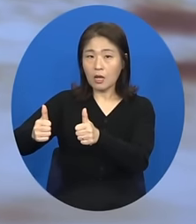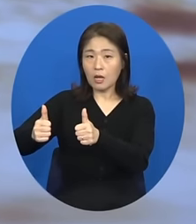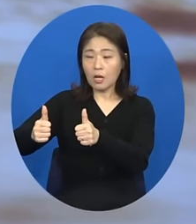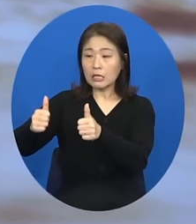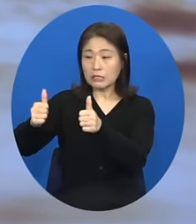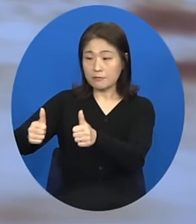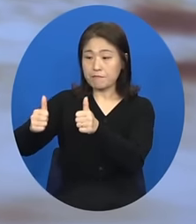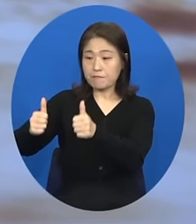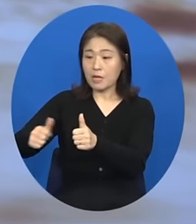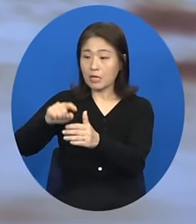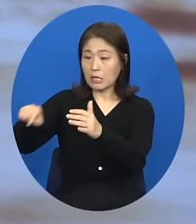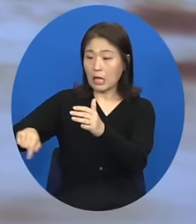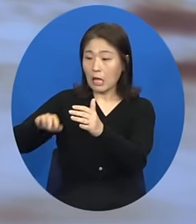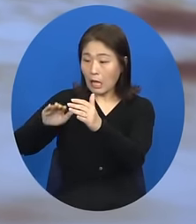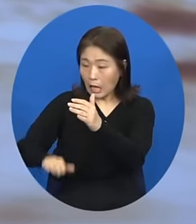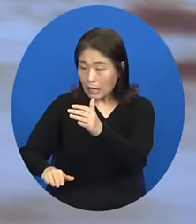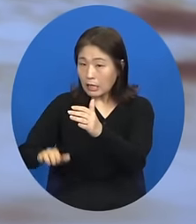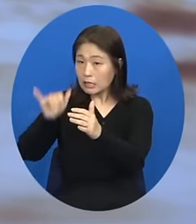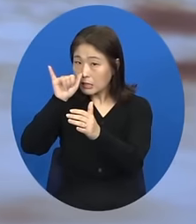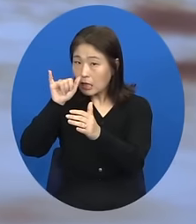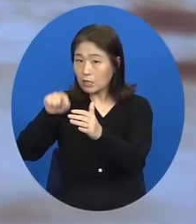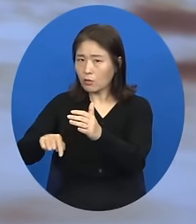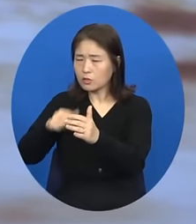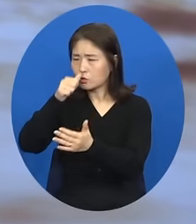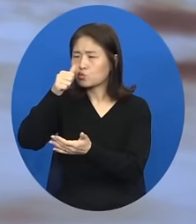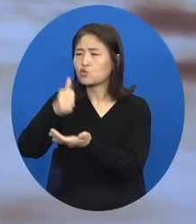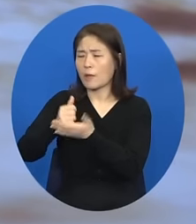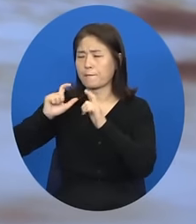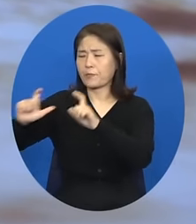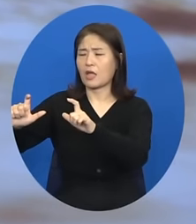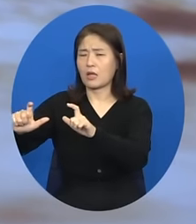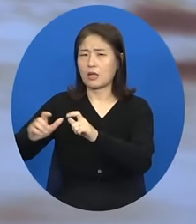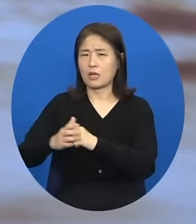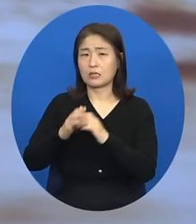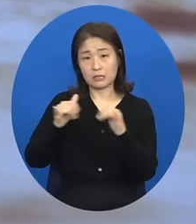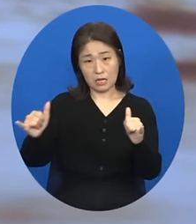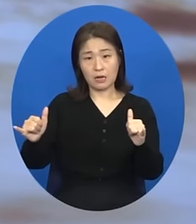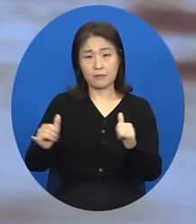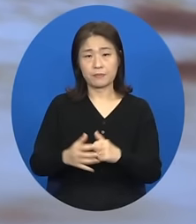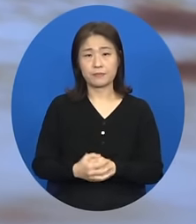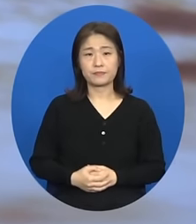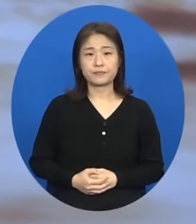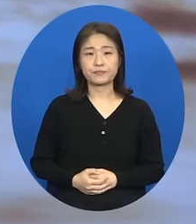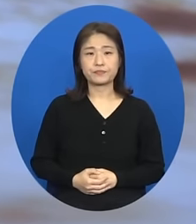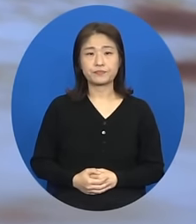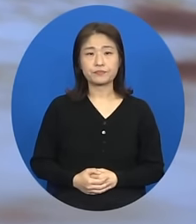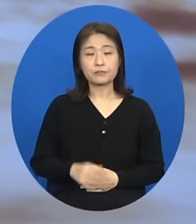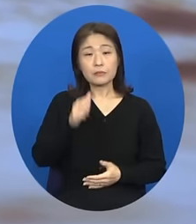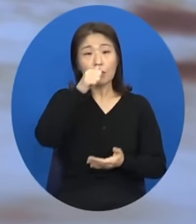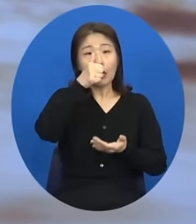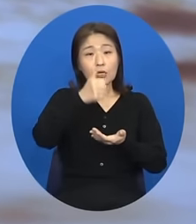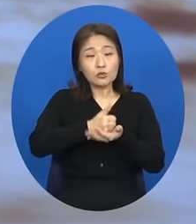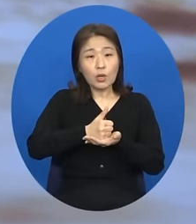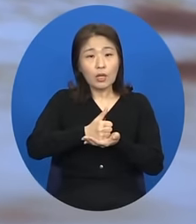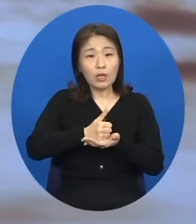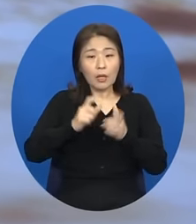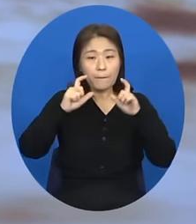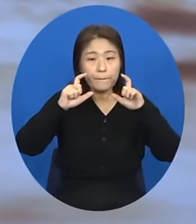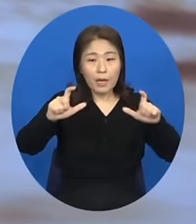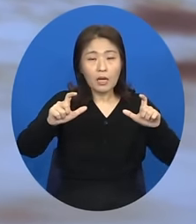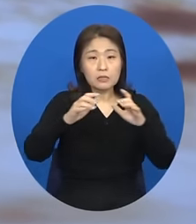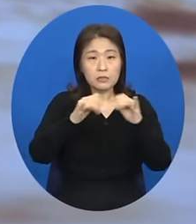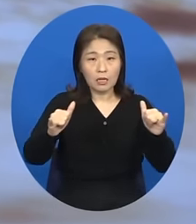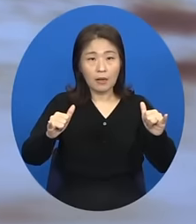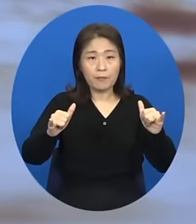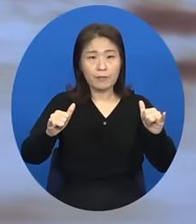선언 받은 자입니다. 우리가 어제 말씀도 들었지만요, 유죄 선언 받은 사람은요, 법정에서 아무리 자신의